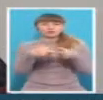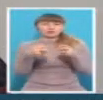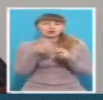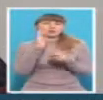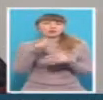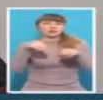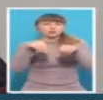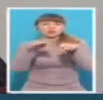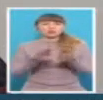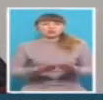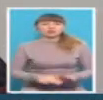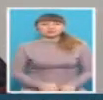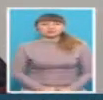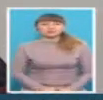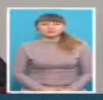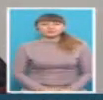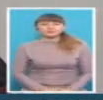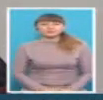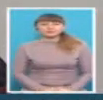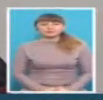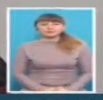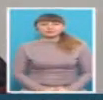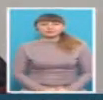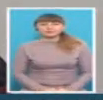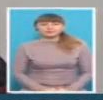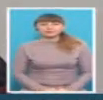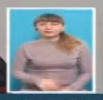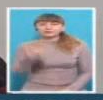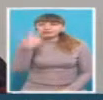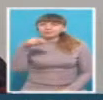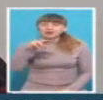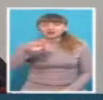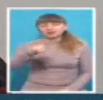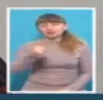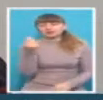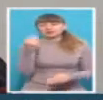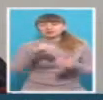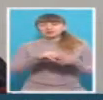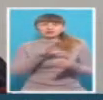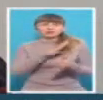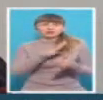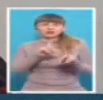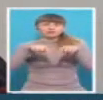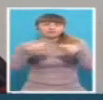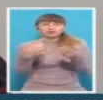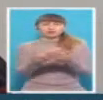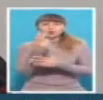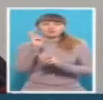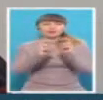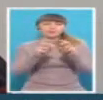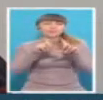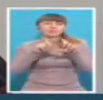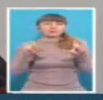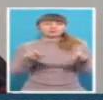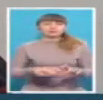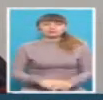деп есептеп отырмыз. 3 миллиард теңге инвестиция тартылып отыр жаңа комбинаттың құрылысына. Ауыл